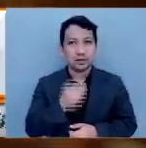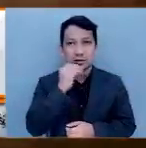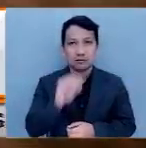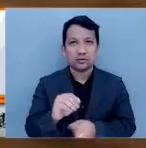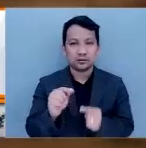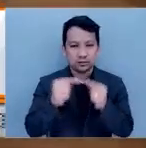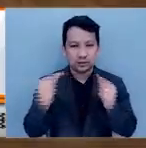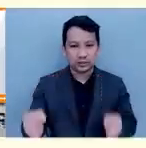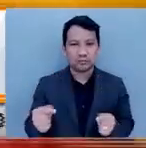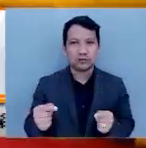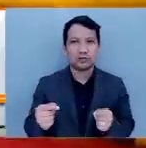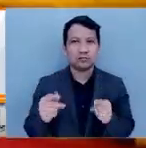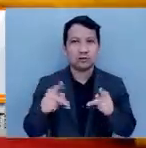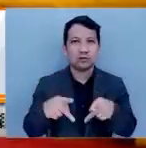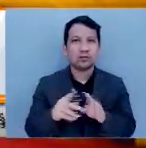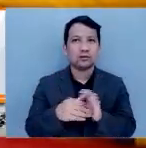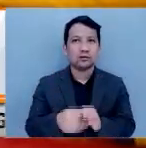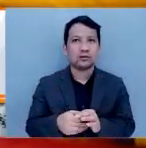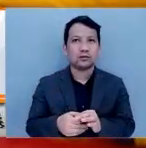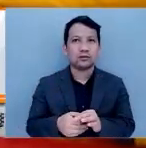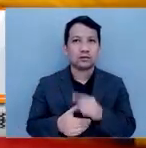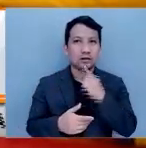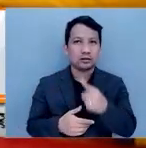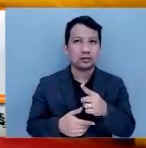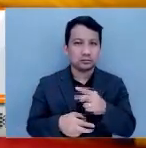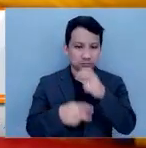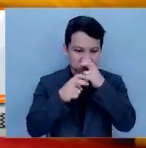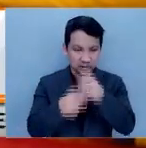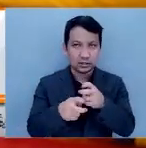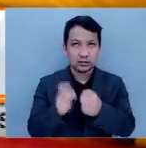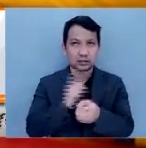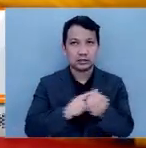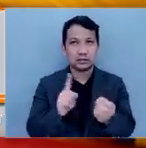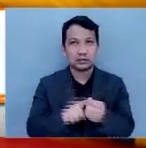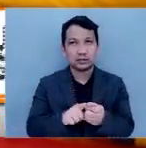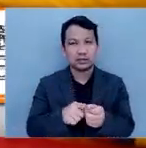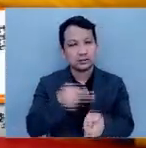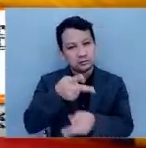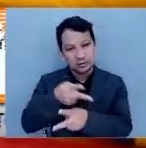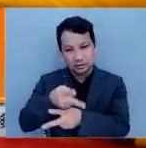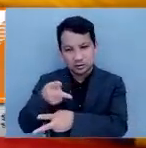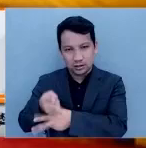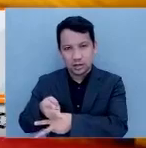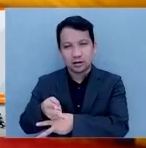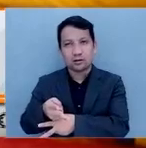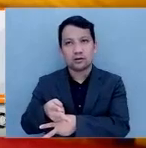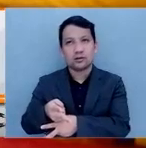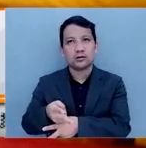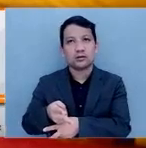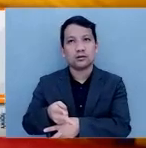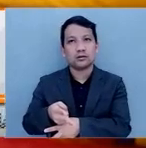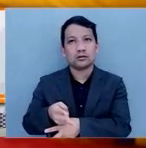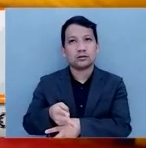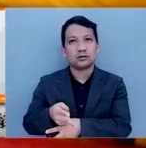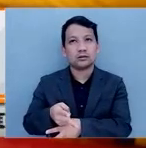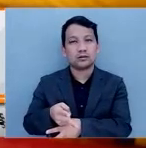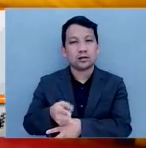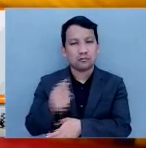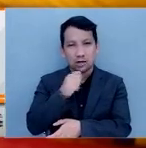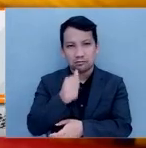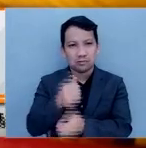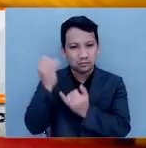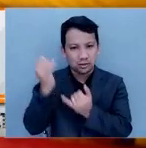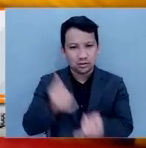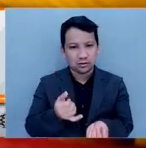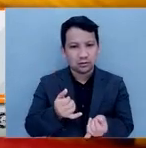labanan ng smuggling. Kailangan natin higpitan ang pagbantay sa mga illegal na